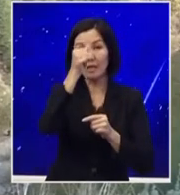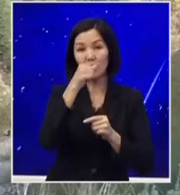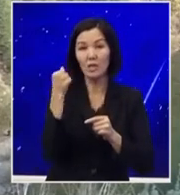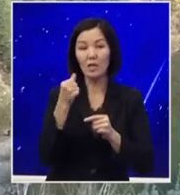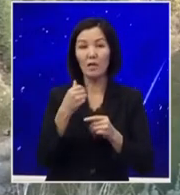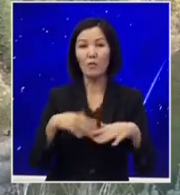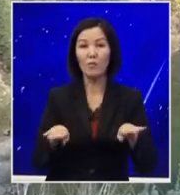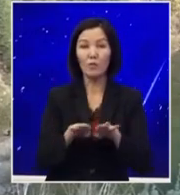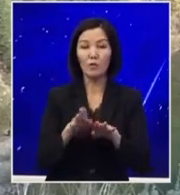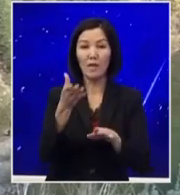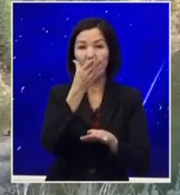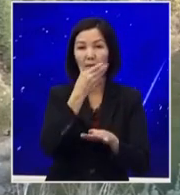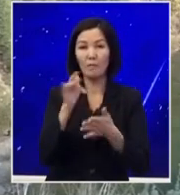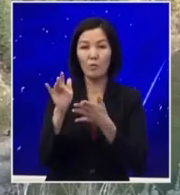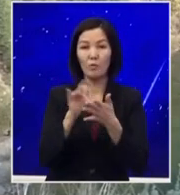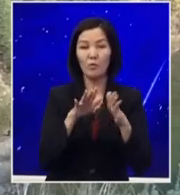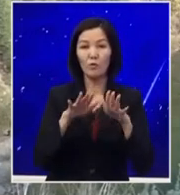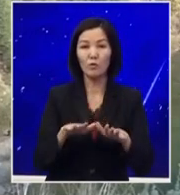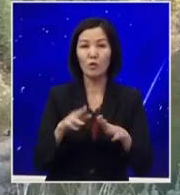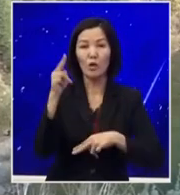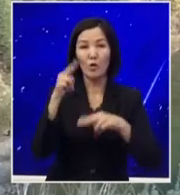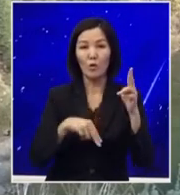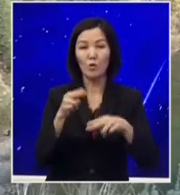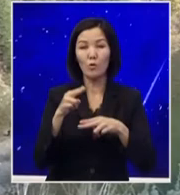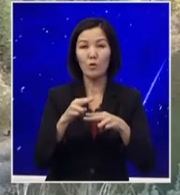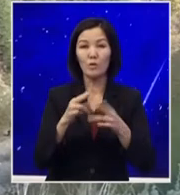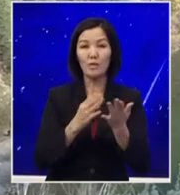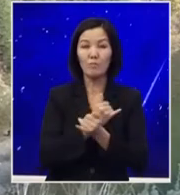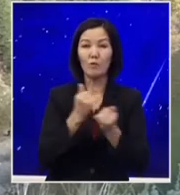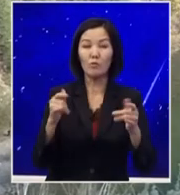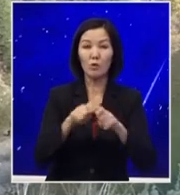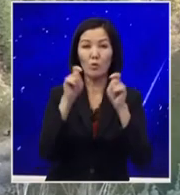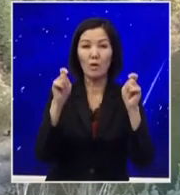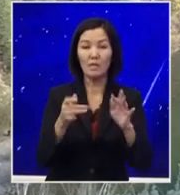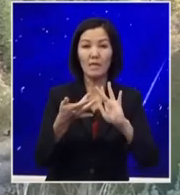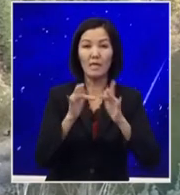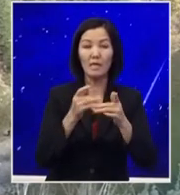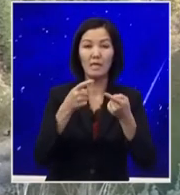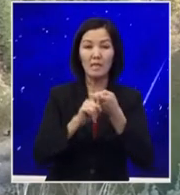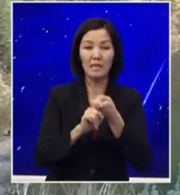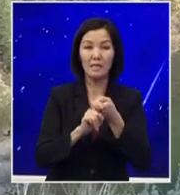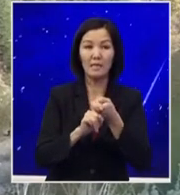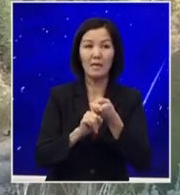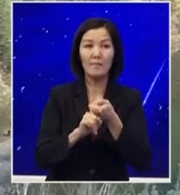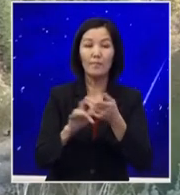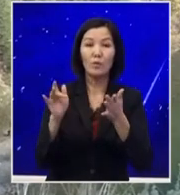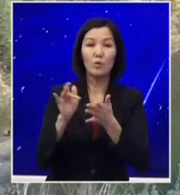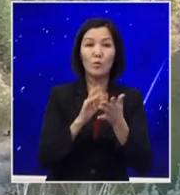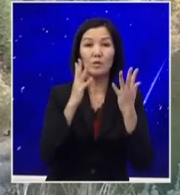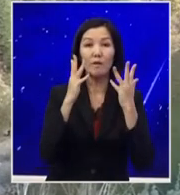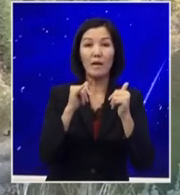осы тамаша көлде бір қатар инфрақұрылымдар жасақталса, сонымен қатар интернет желісі тартылса,